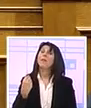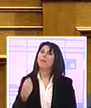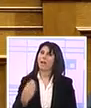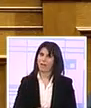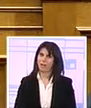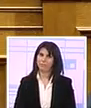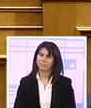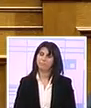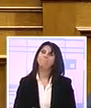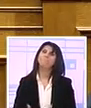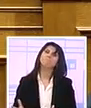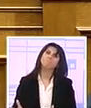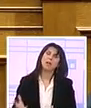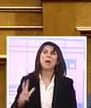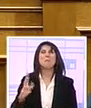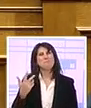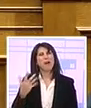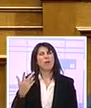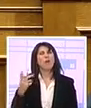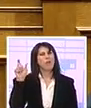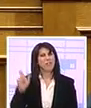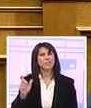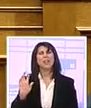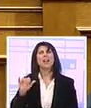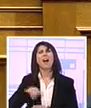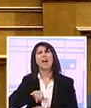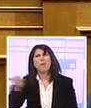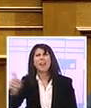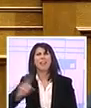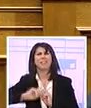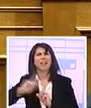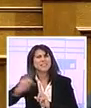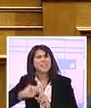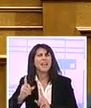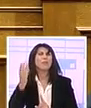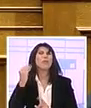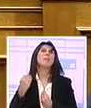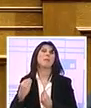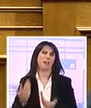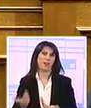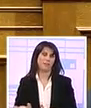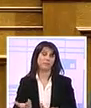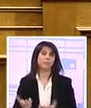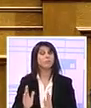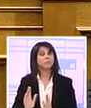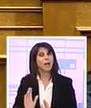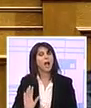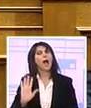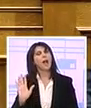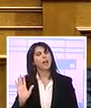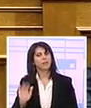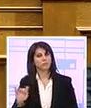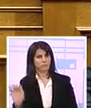ήταν διαρκώς και σε αεροπλάνα, σε ταξίδια. Όμως κυρίες και κύριοι